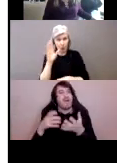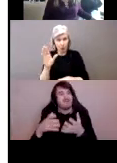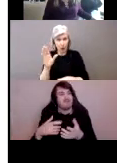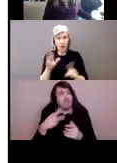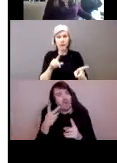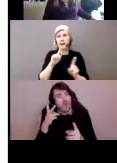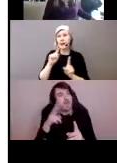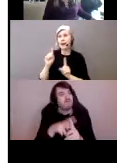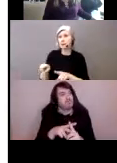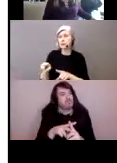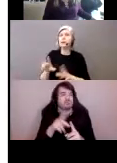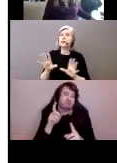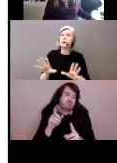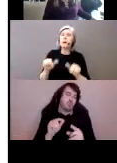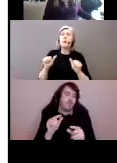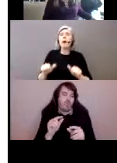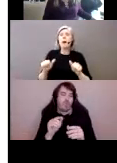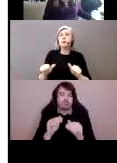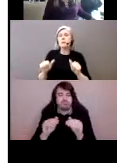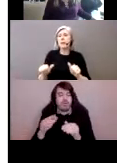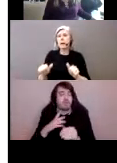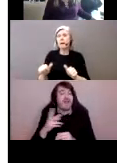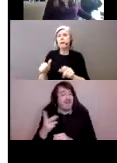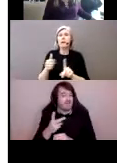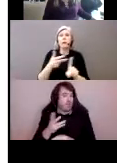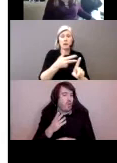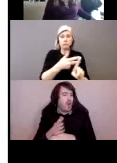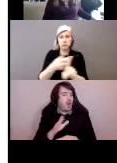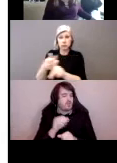deux vont être éligibles en même temps en phase 2.